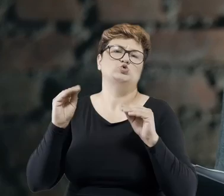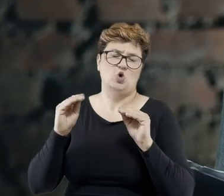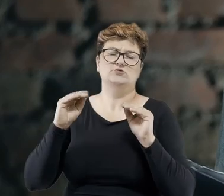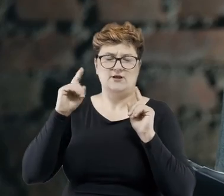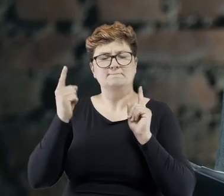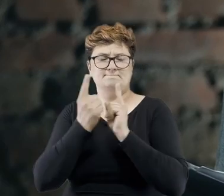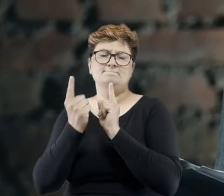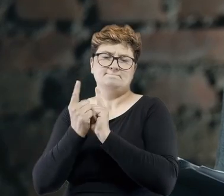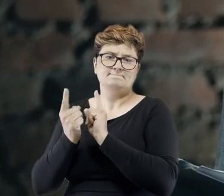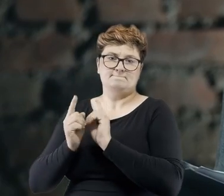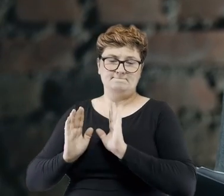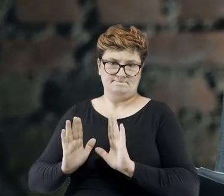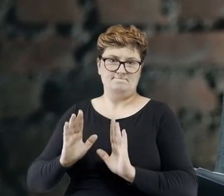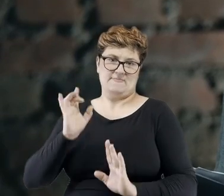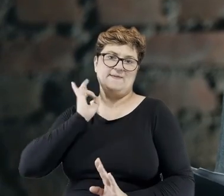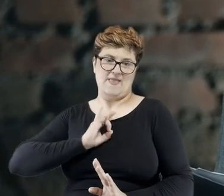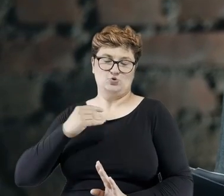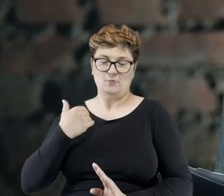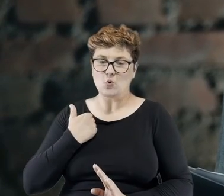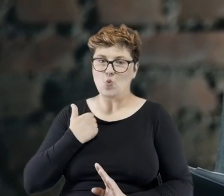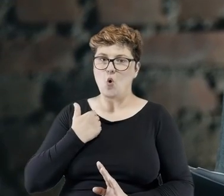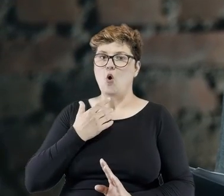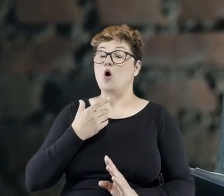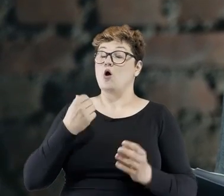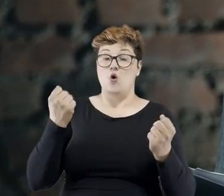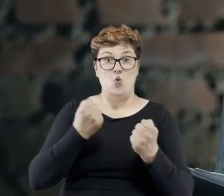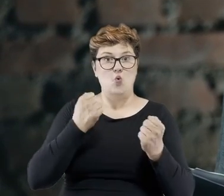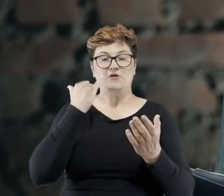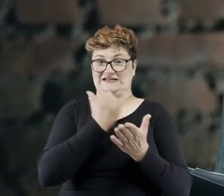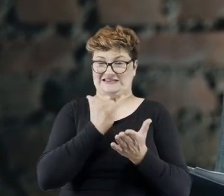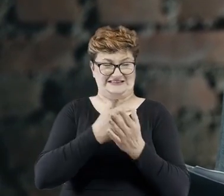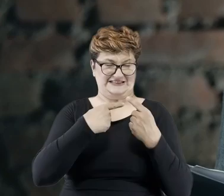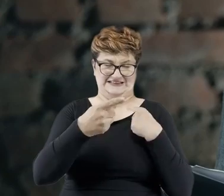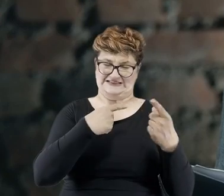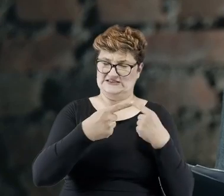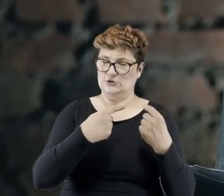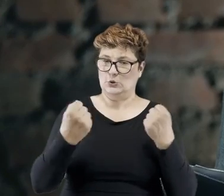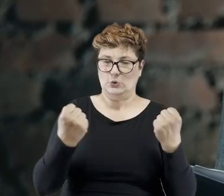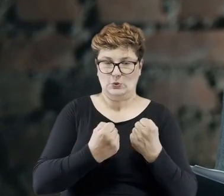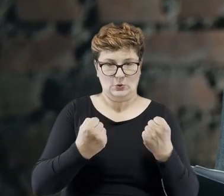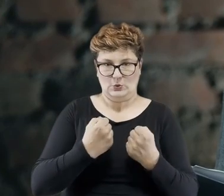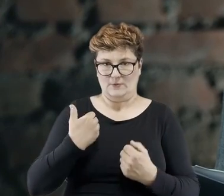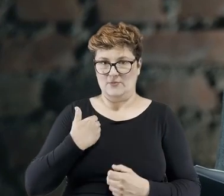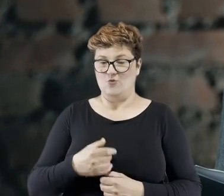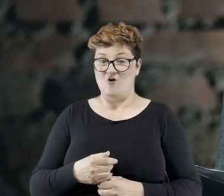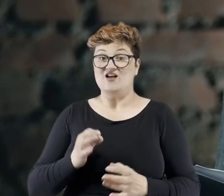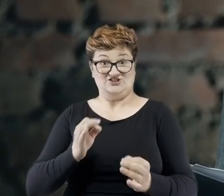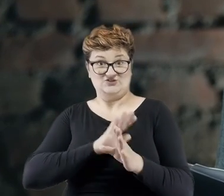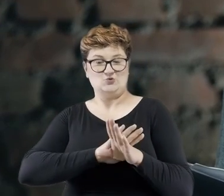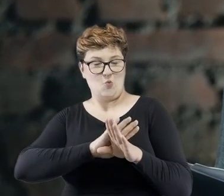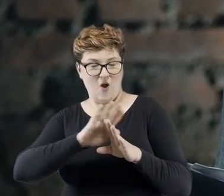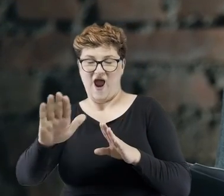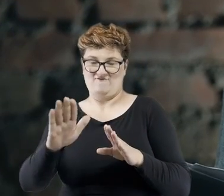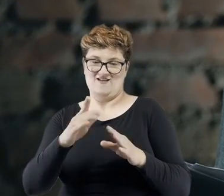początkowo tylko z gimnazjum. Poza tym prowadzi ogromną korespondencję. I właśnie dzisiaj słynna z dwóch